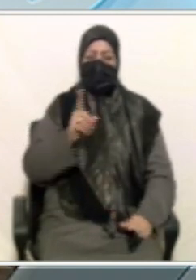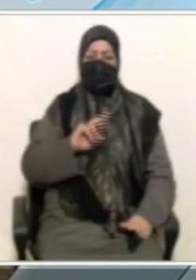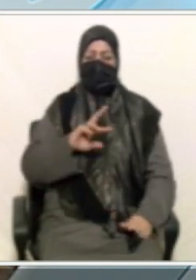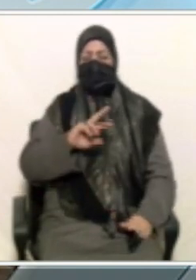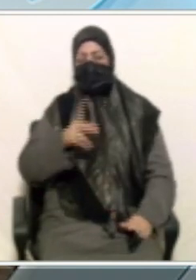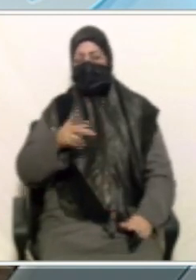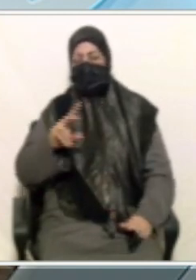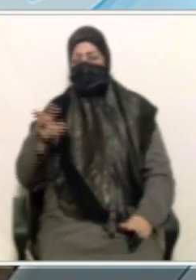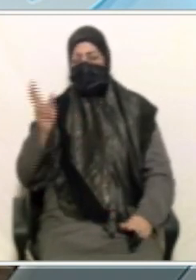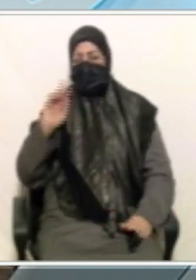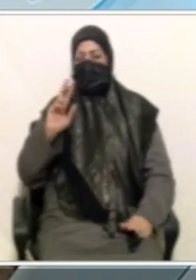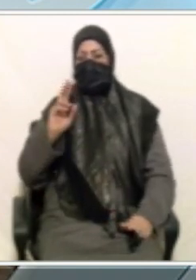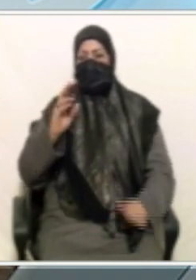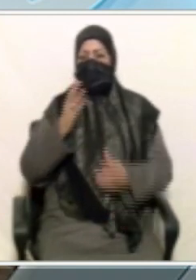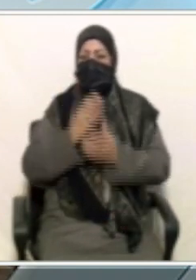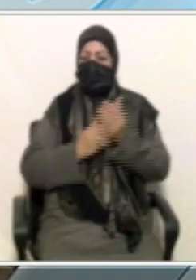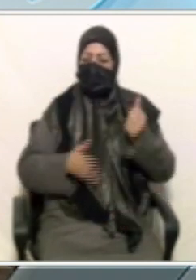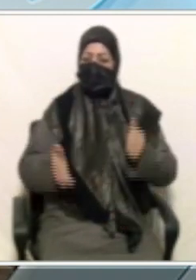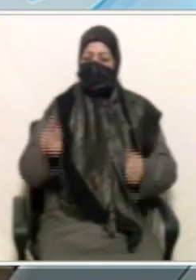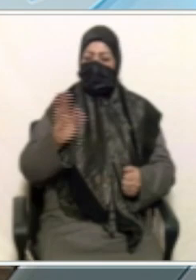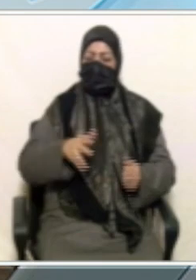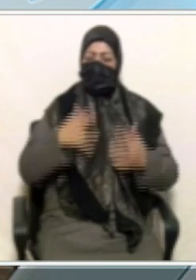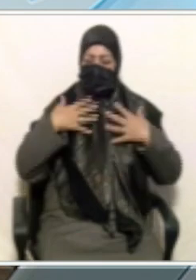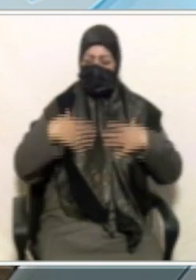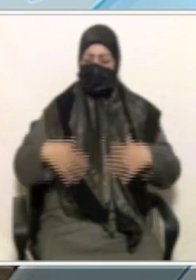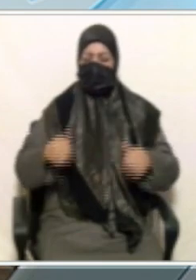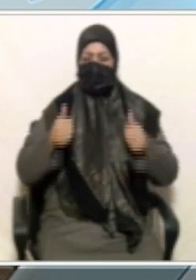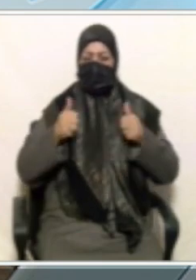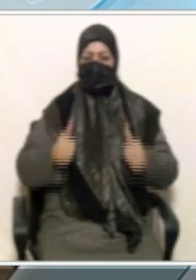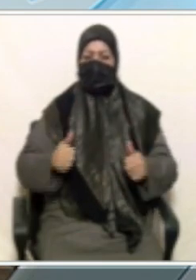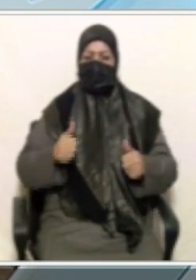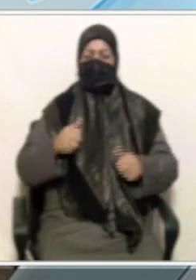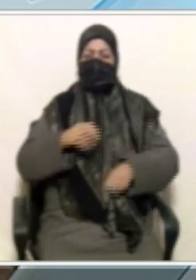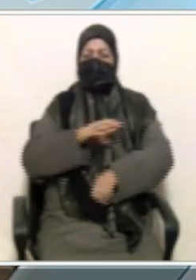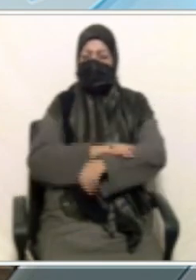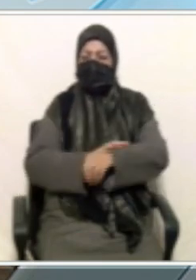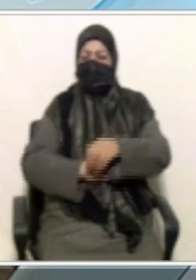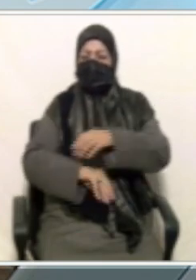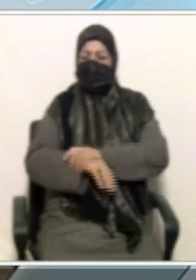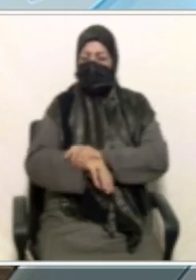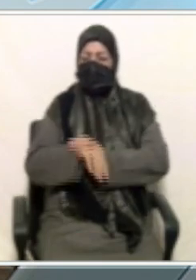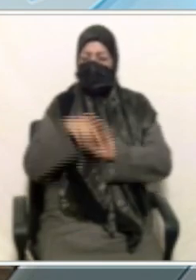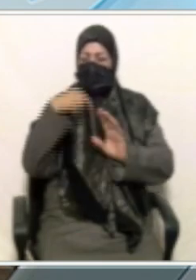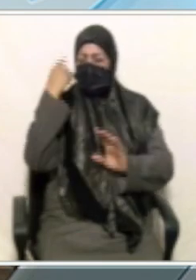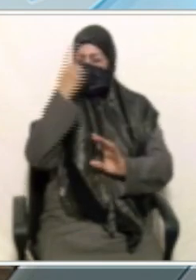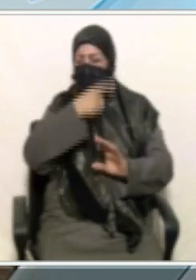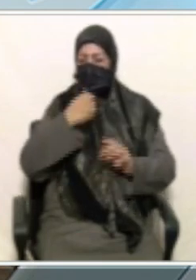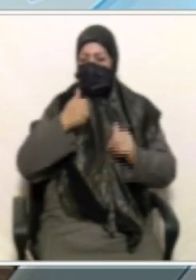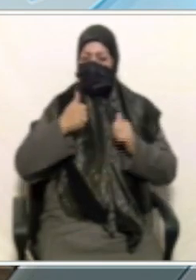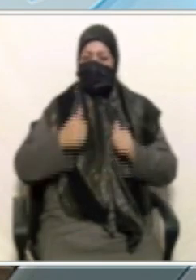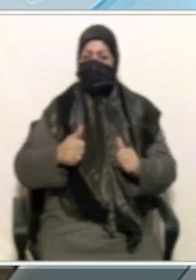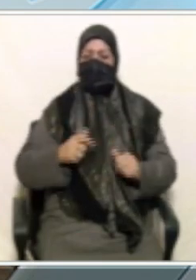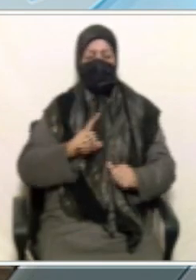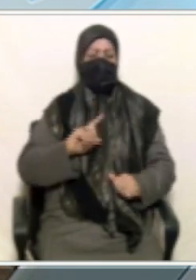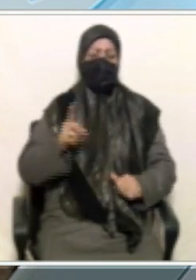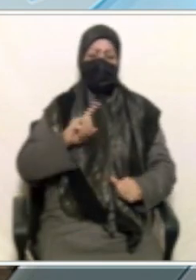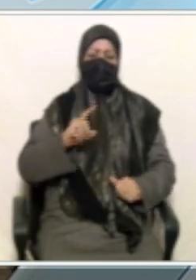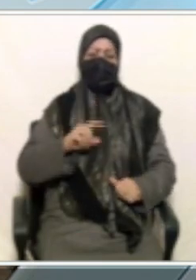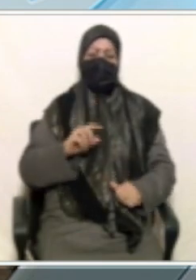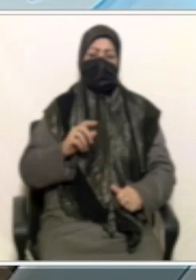مستوفي الأركان والجوارح وموجودة كلها، ولكنه لم يصرخ وإنما ولدته ميتا،